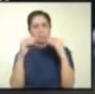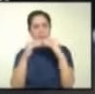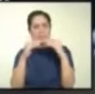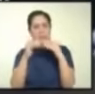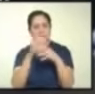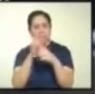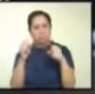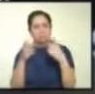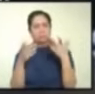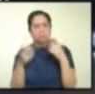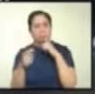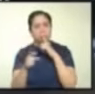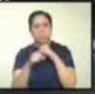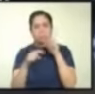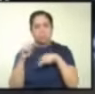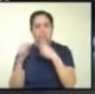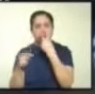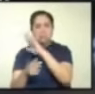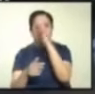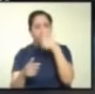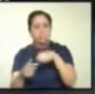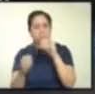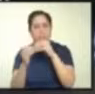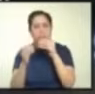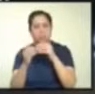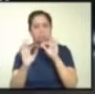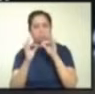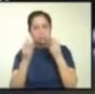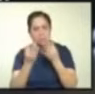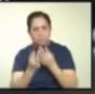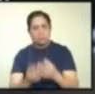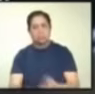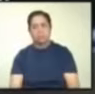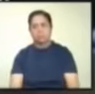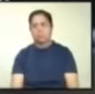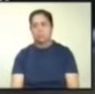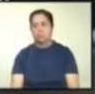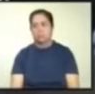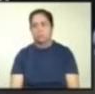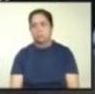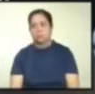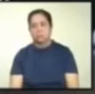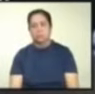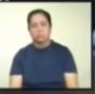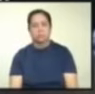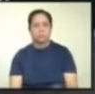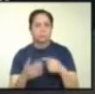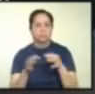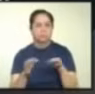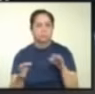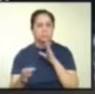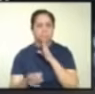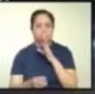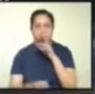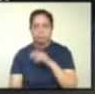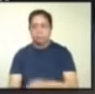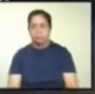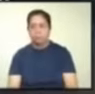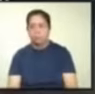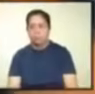matumbasan ang dili na mo makitan nga mga ginikanan. Isud para sa mudawato na amo ginapaglaban.